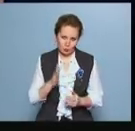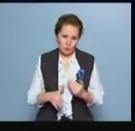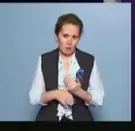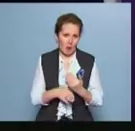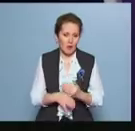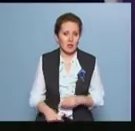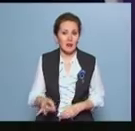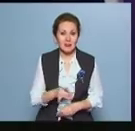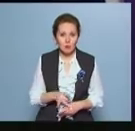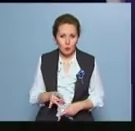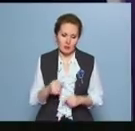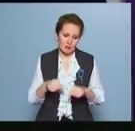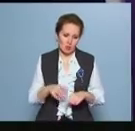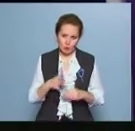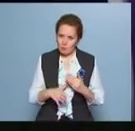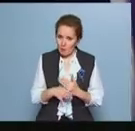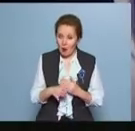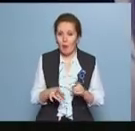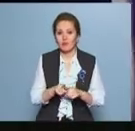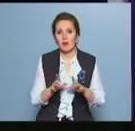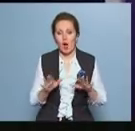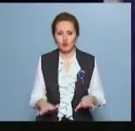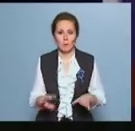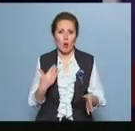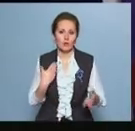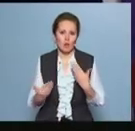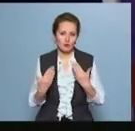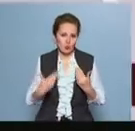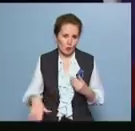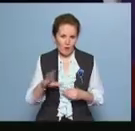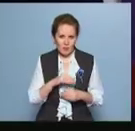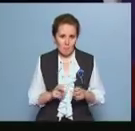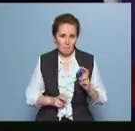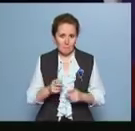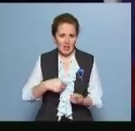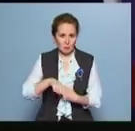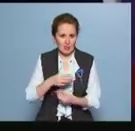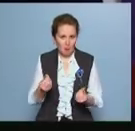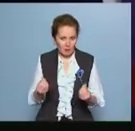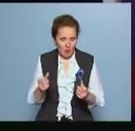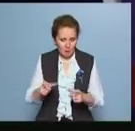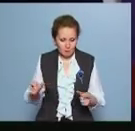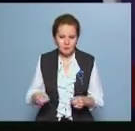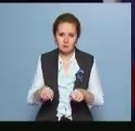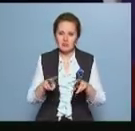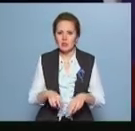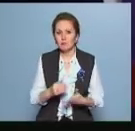республика. Поэтому здесь будем помогать и также по отношению ко всем предпринимателям. Это и специальная программа